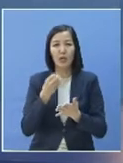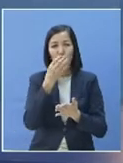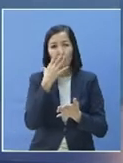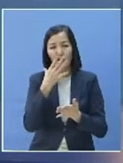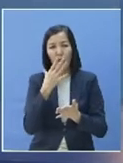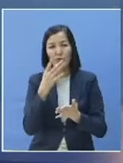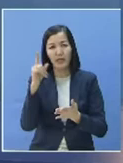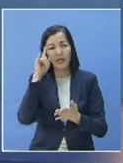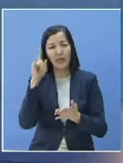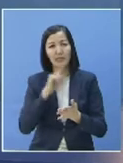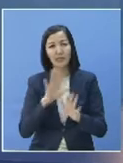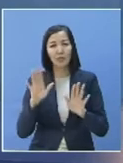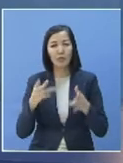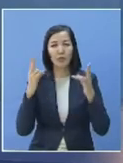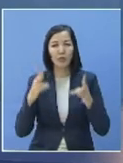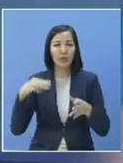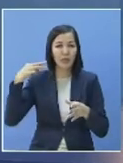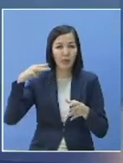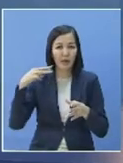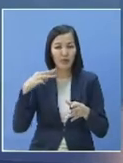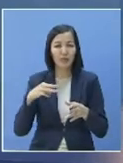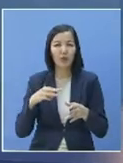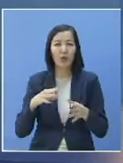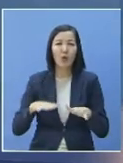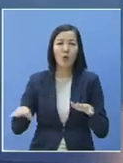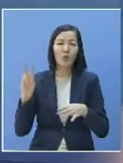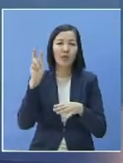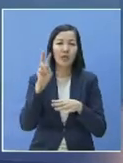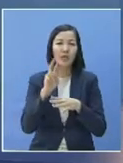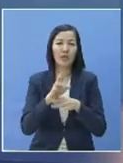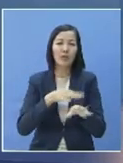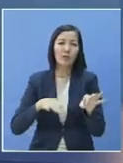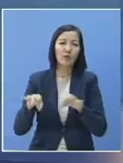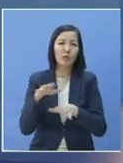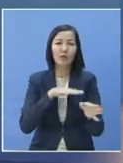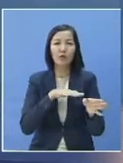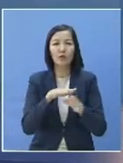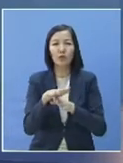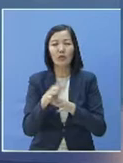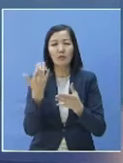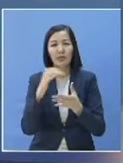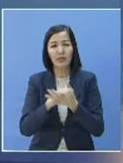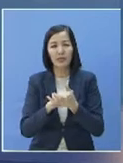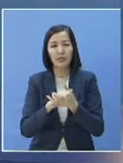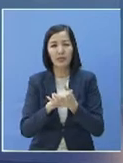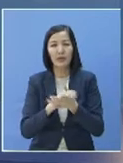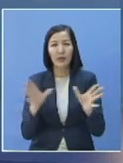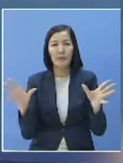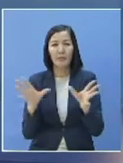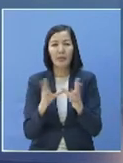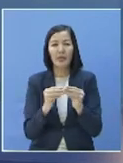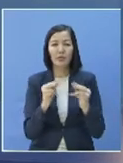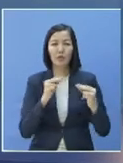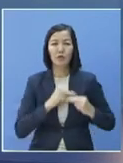Жапонияның Қазақстандағы төтенше және өкілетті елшісі өңірге арнайы келіп, жобаның жүзеге асырылу барысымен танысты. Бірлескен